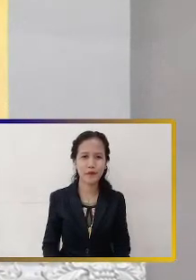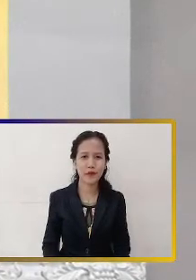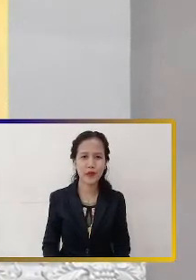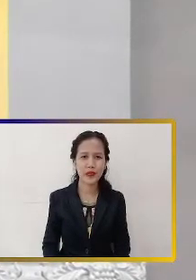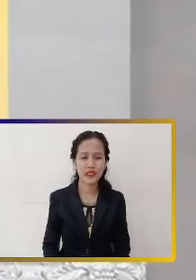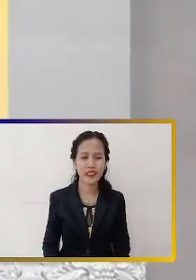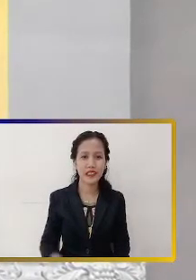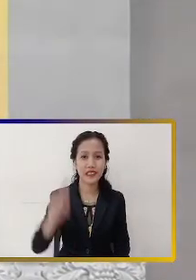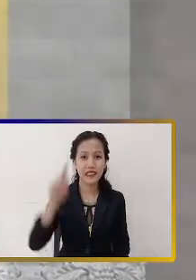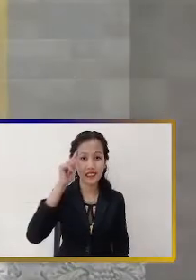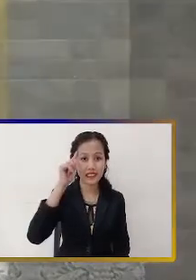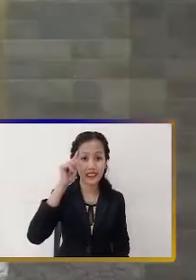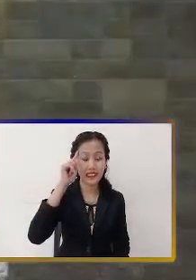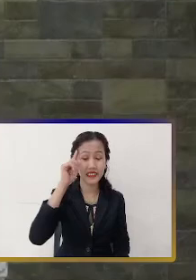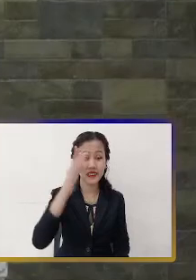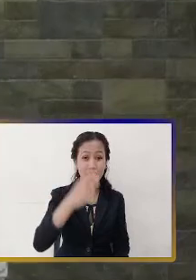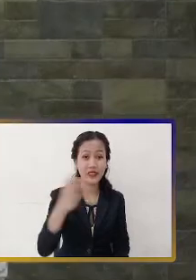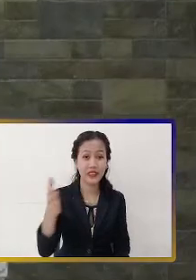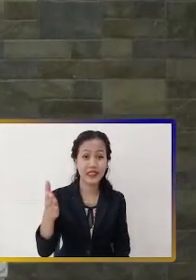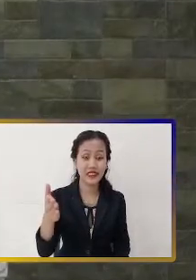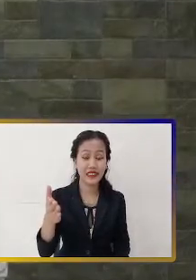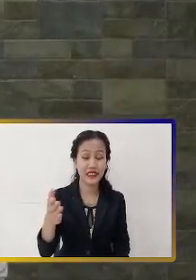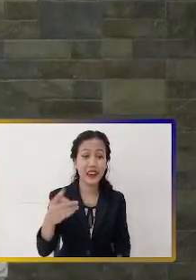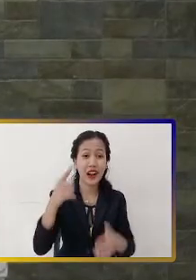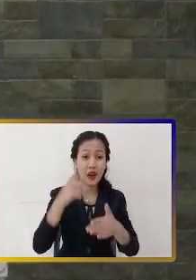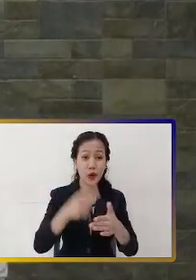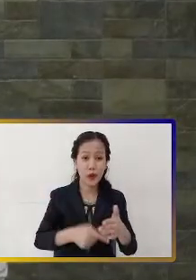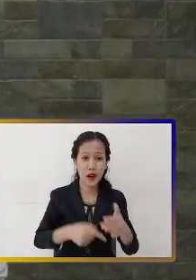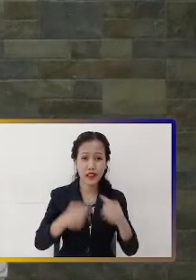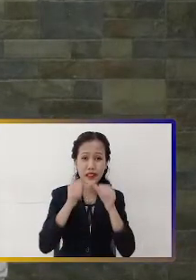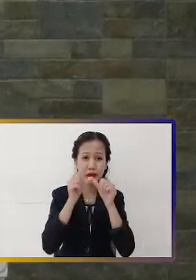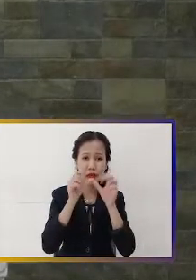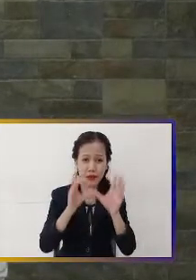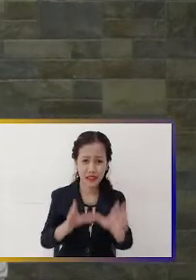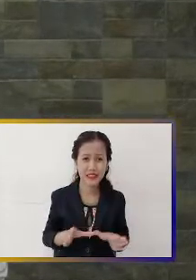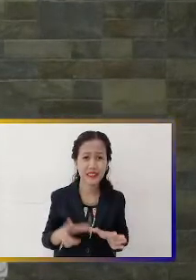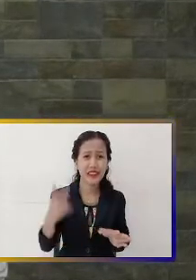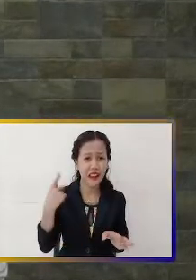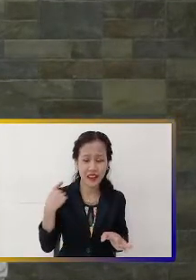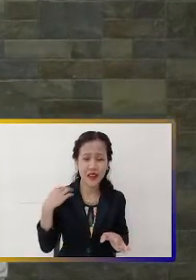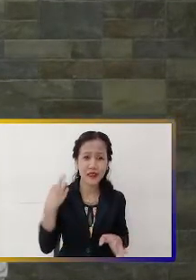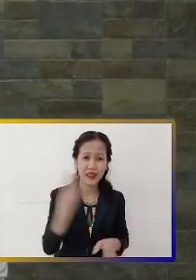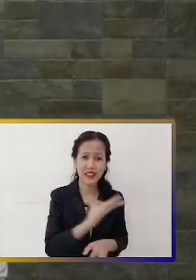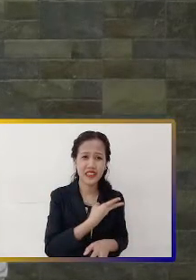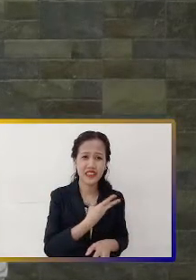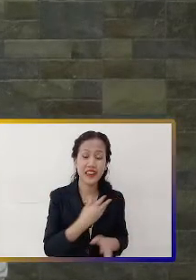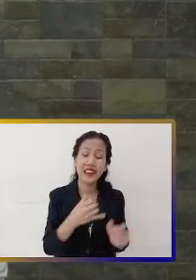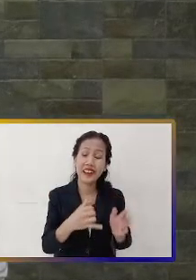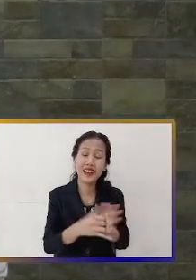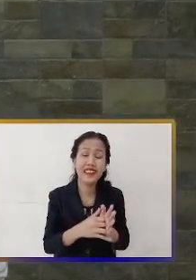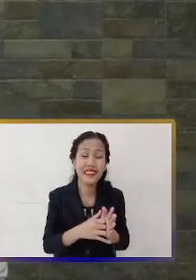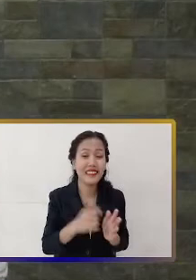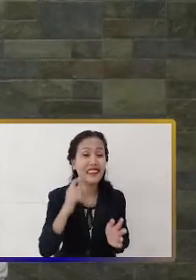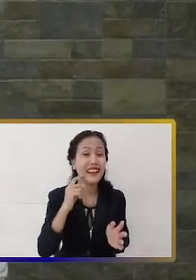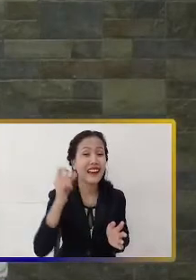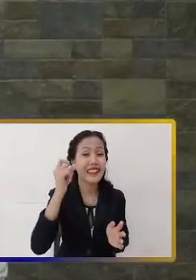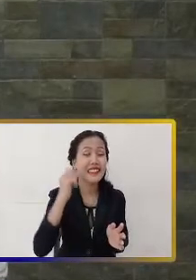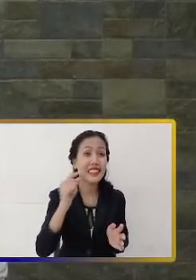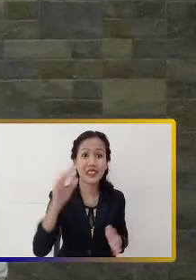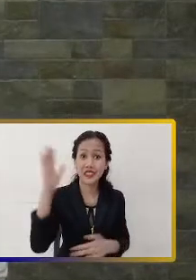Imagine niyo ngayon kung anong klaseng mga freebies ngayon. Reklamo ta. Sabi ko sa inyo kanina, it's better to claim than to